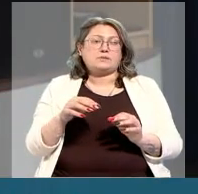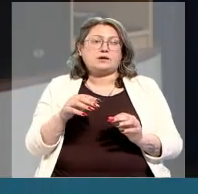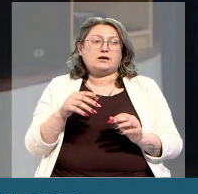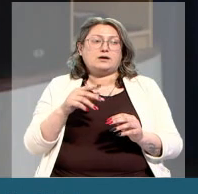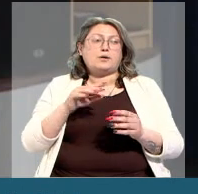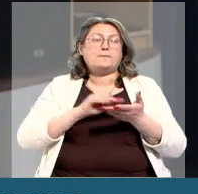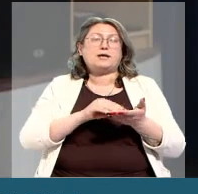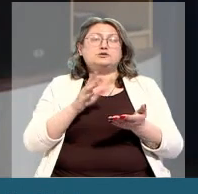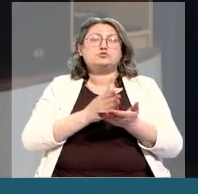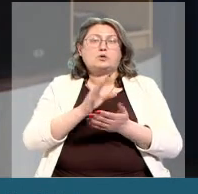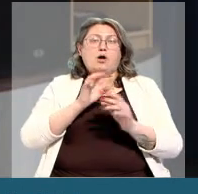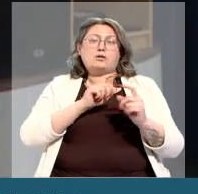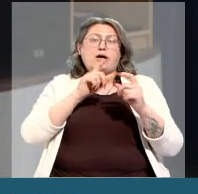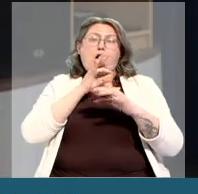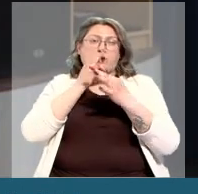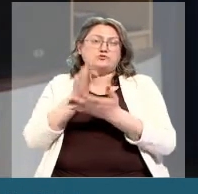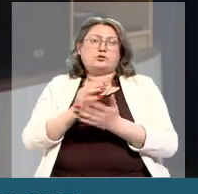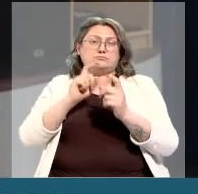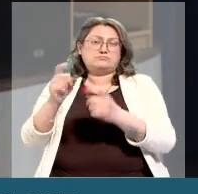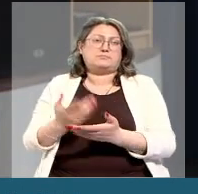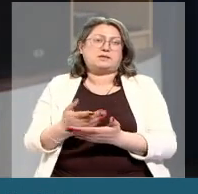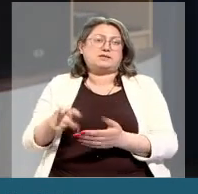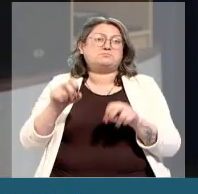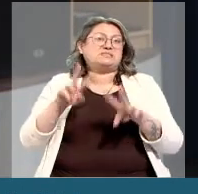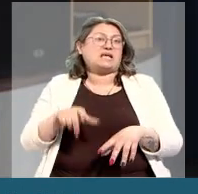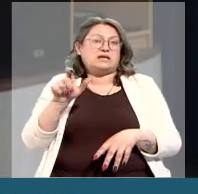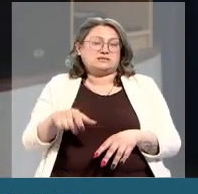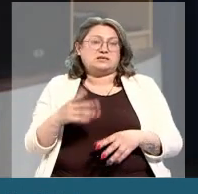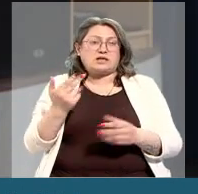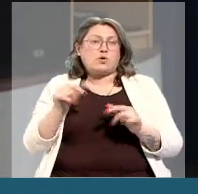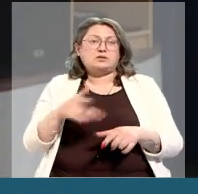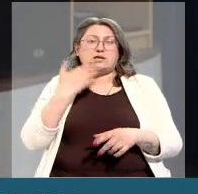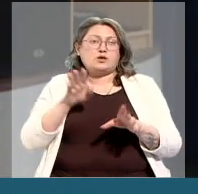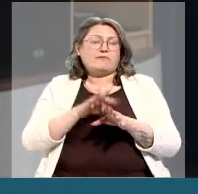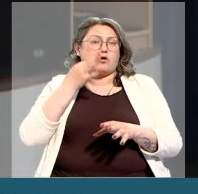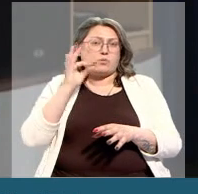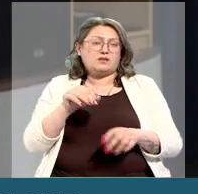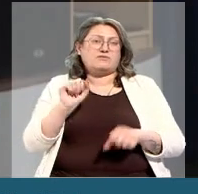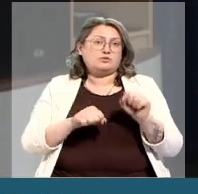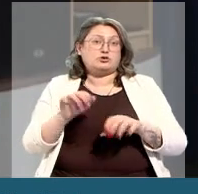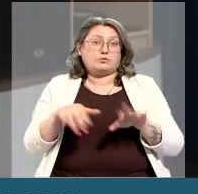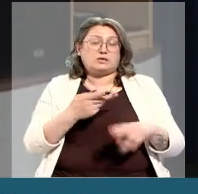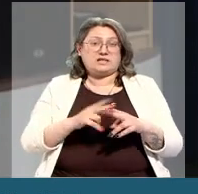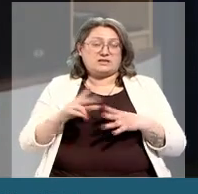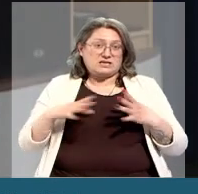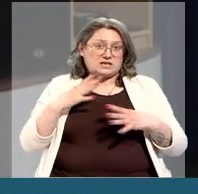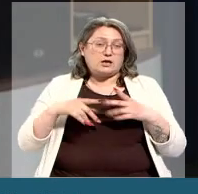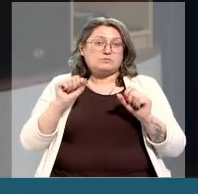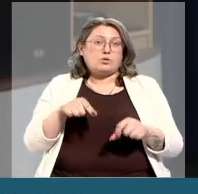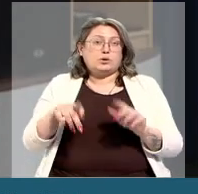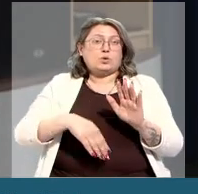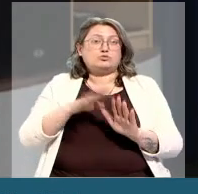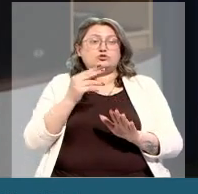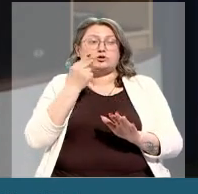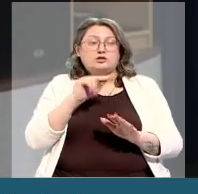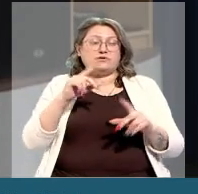функции пресс-службы возлагают на каких-то специалистов. Естественно, что у них нет таких навыков. Возможно, что после этого тренинга они смогут улучшить